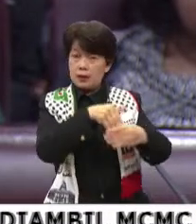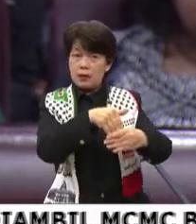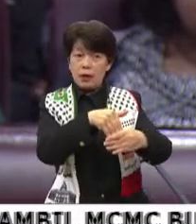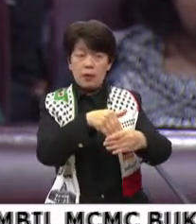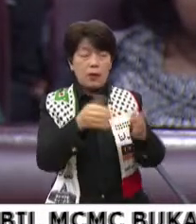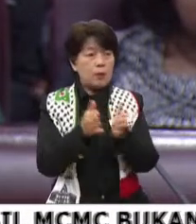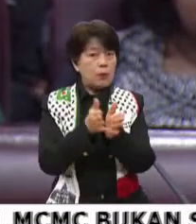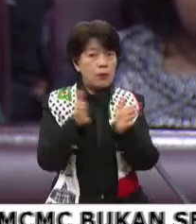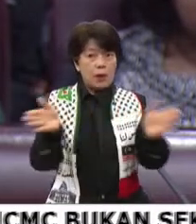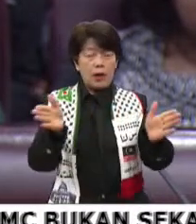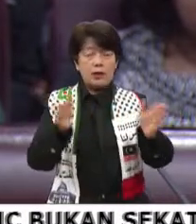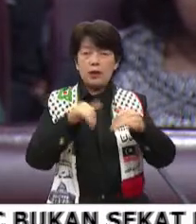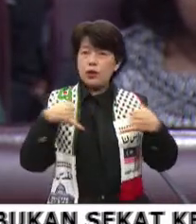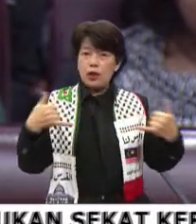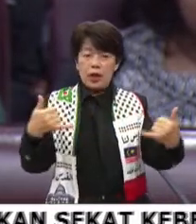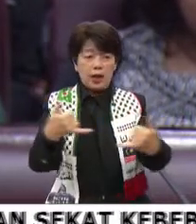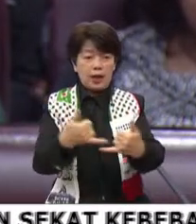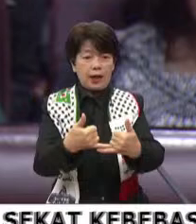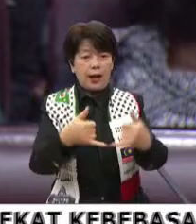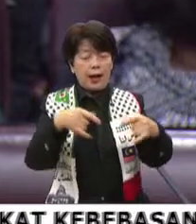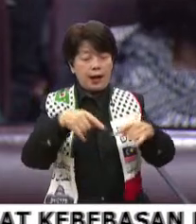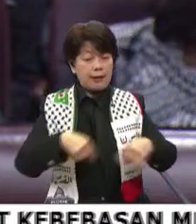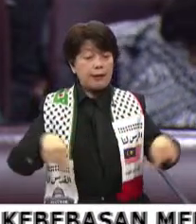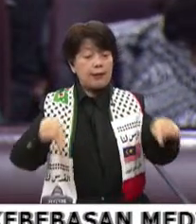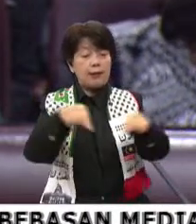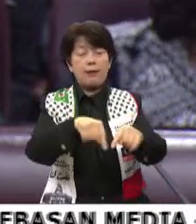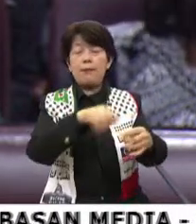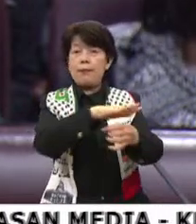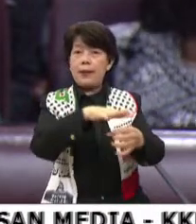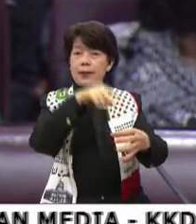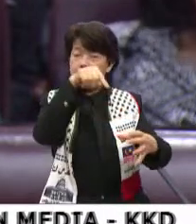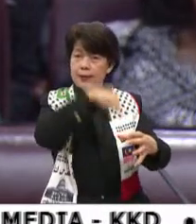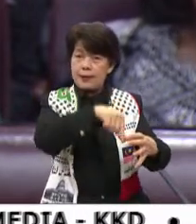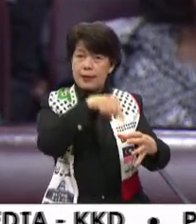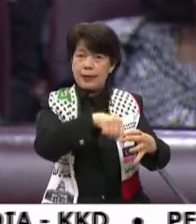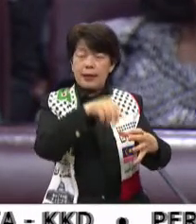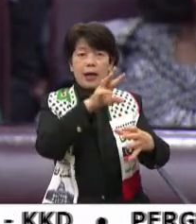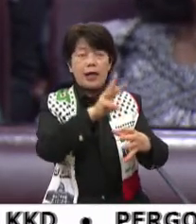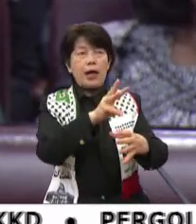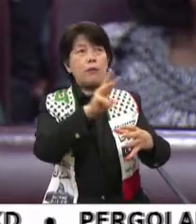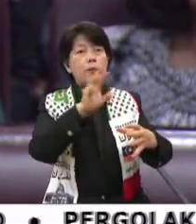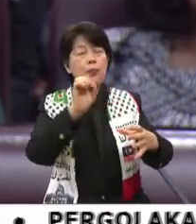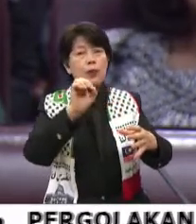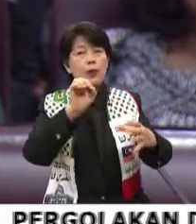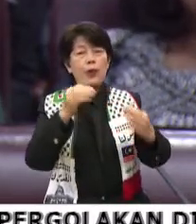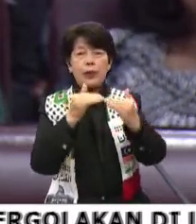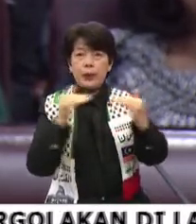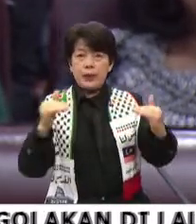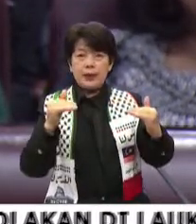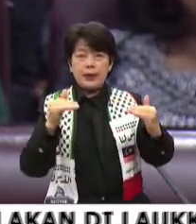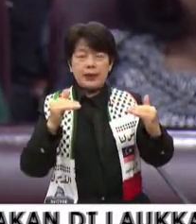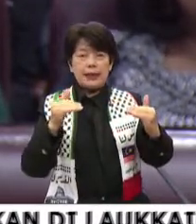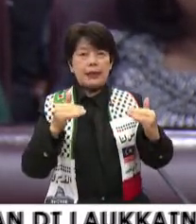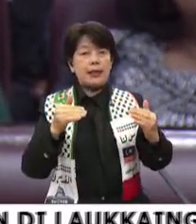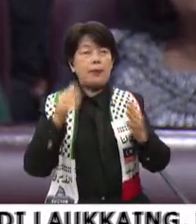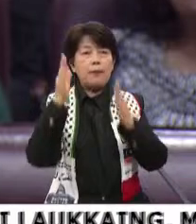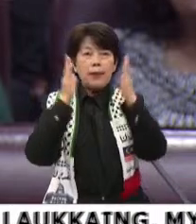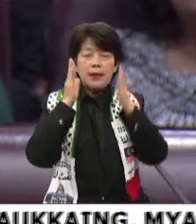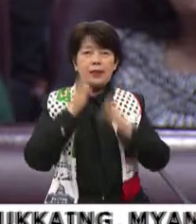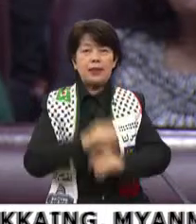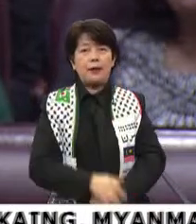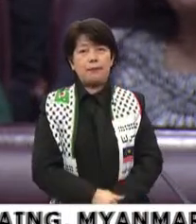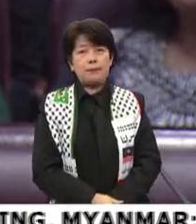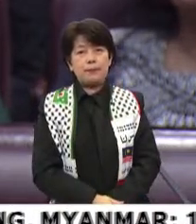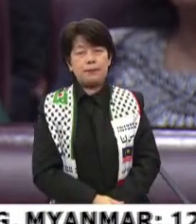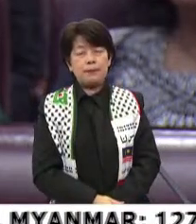kepada Syarikat tempatan dengan 60% ekiti Syarikat tersebut hendaklah dipegang oleh warganegara Malaysia